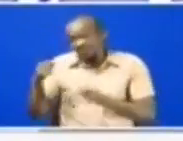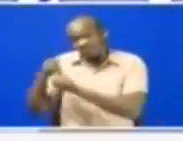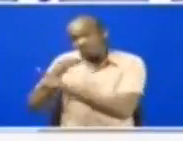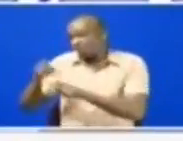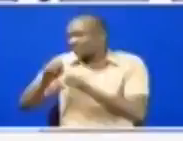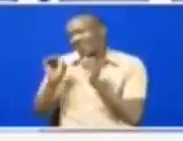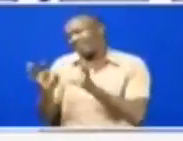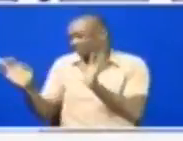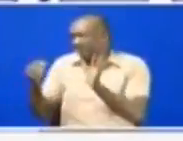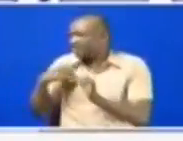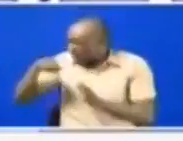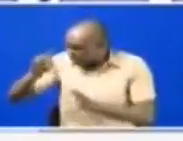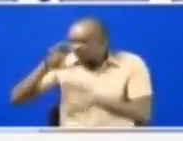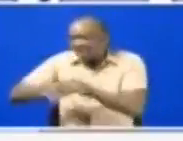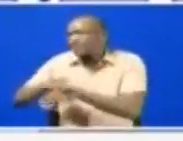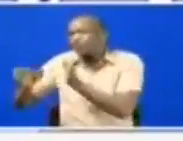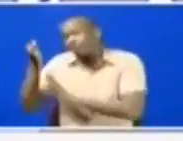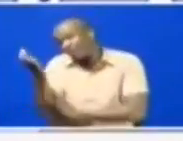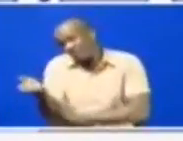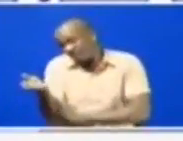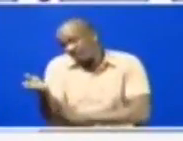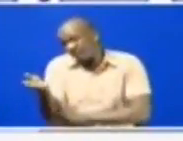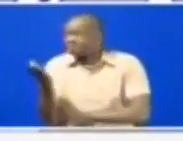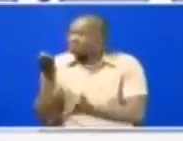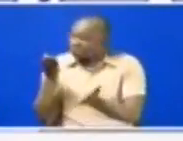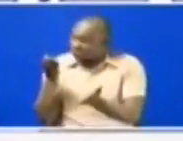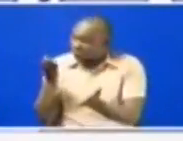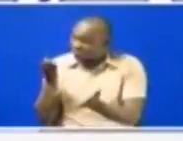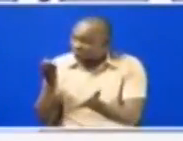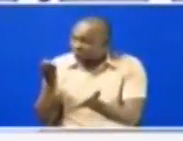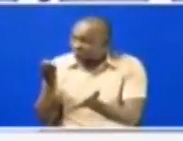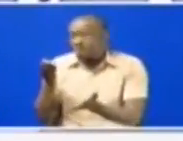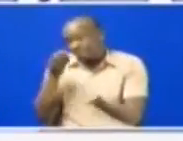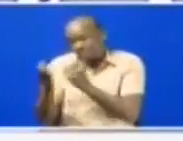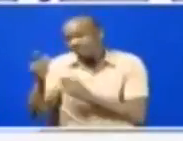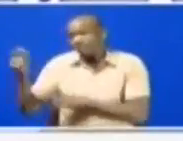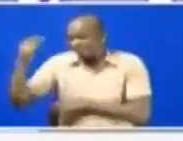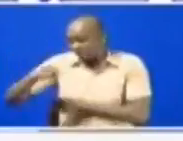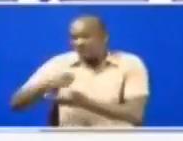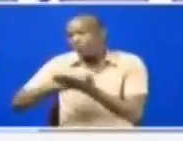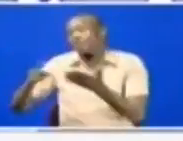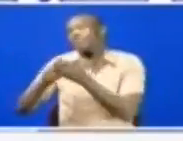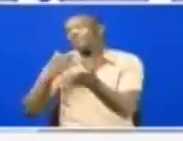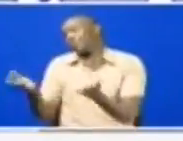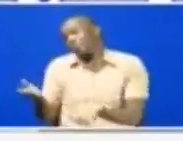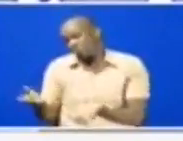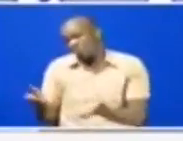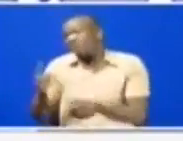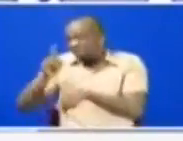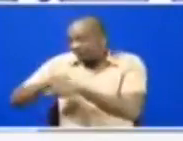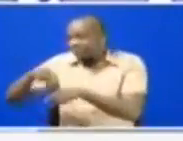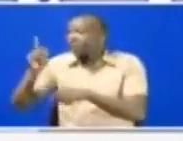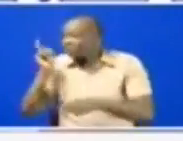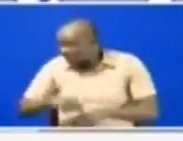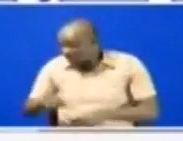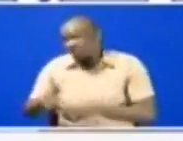watutetei lakini hao walikuwa wananga nafasi. Manake kama labda mnakuja wanakuja kitu a week before the match. Alafu baada ya mechi yao